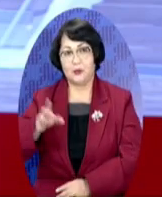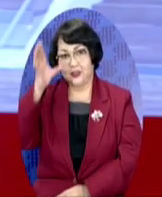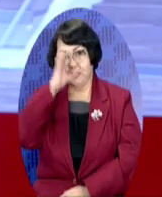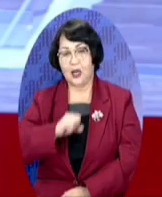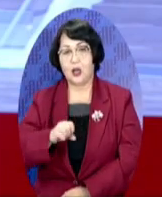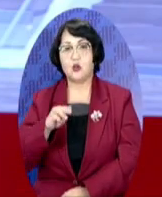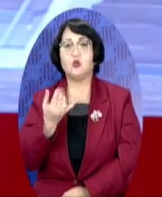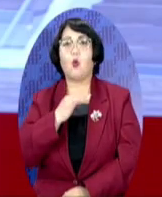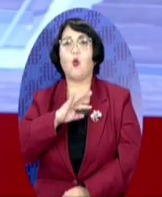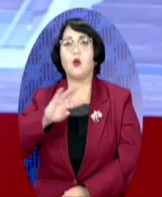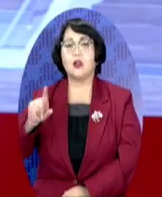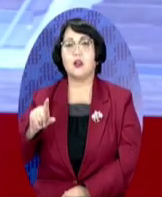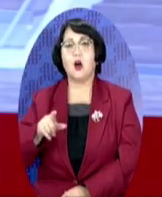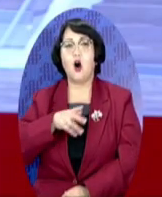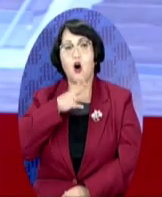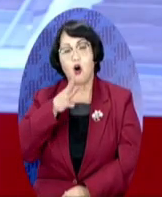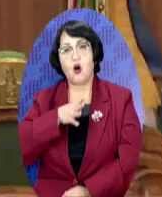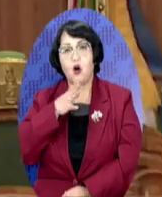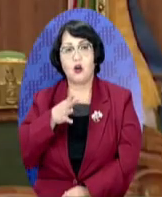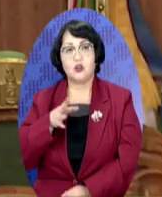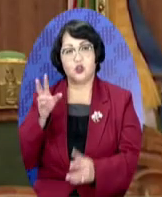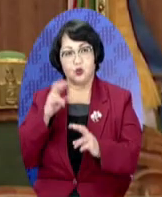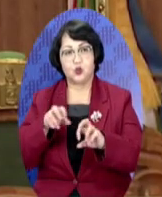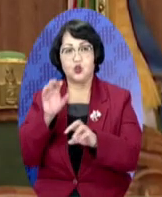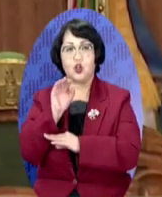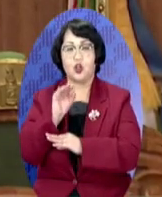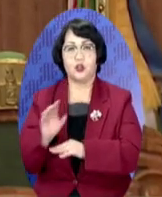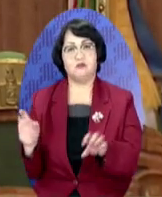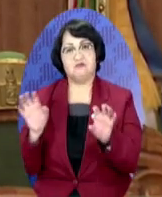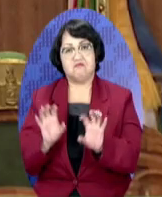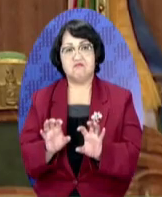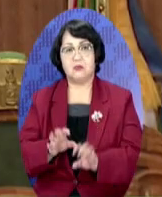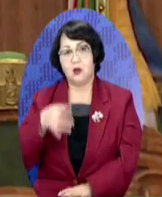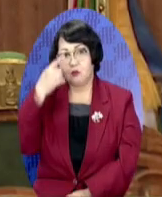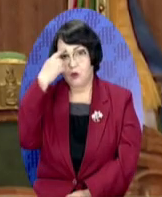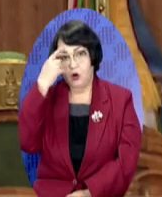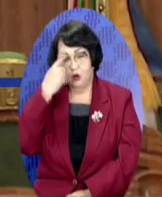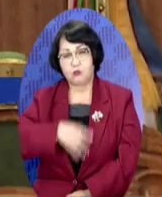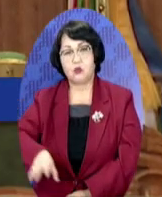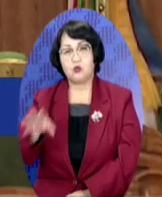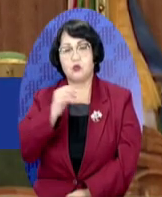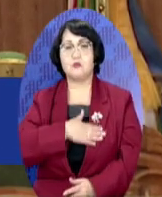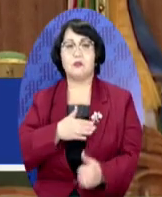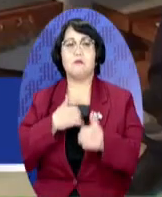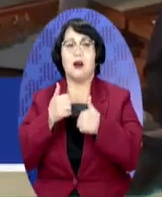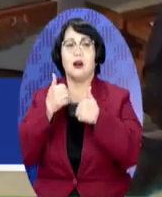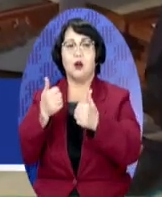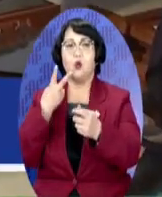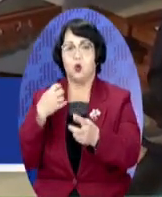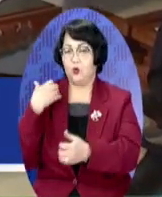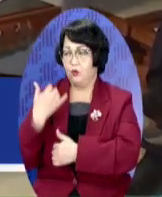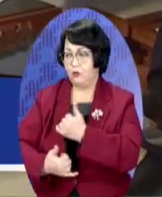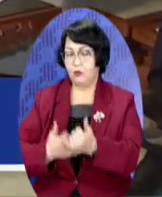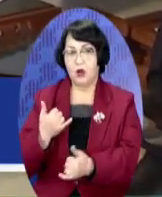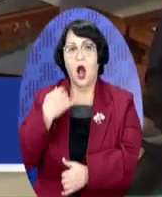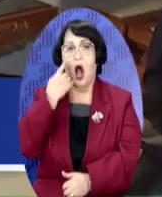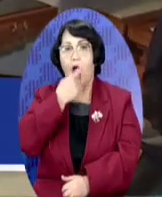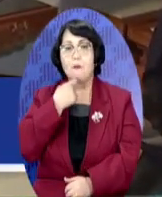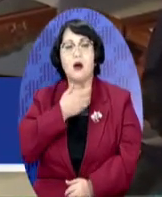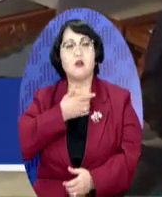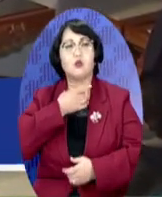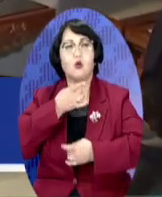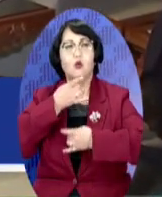судлаачдын төлөөлөл оролцсон байна. За Монгол төмний бахархалт өв соёл үеэс үед уламжлагдсан аман бэлгийн их